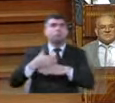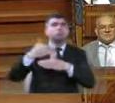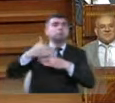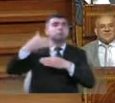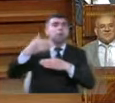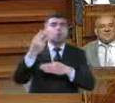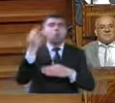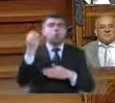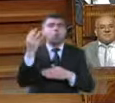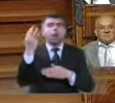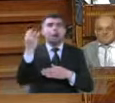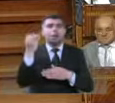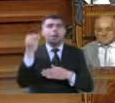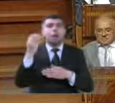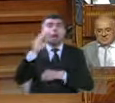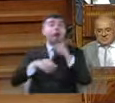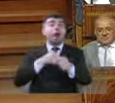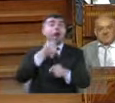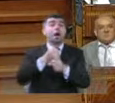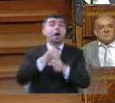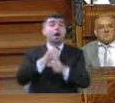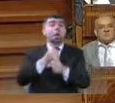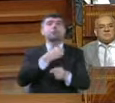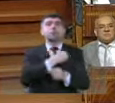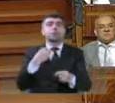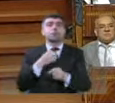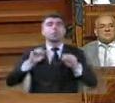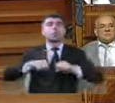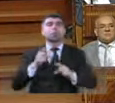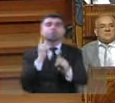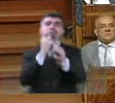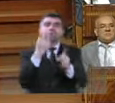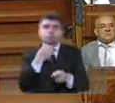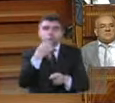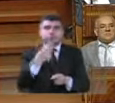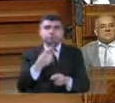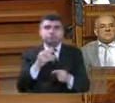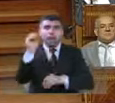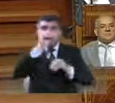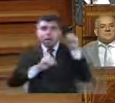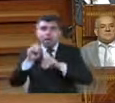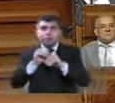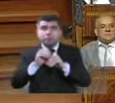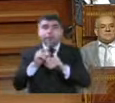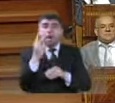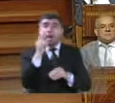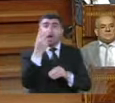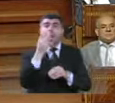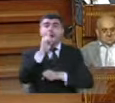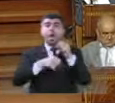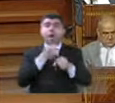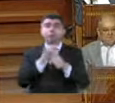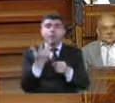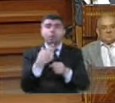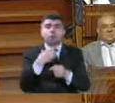3 شهور 4 شهور، دابا سنويا ولا الموعد كيولي كيدوبلا، اللي عنده موعد على عام ولا عنده عامين. لا يعقل واحد عنده